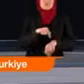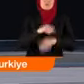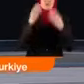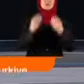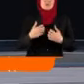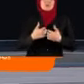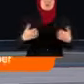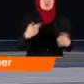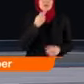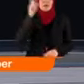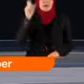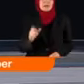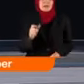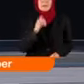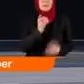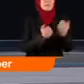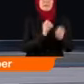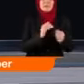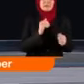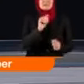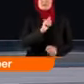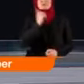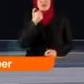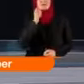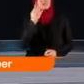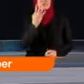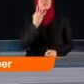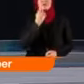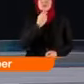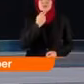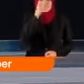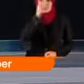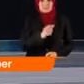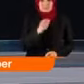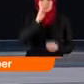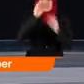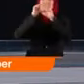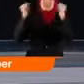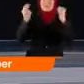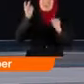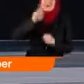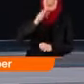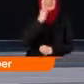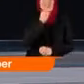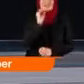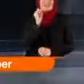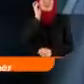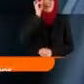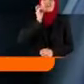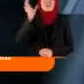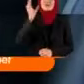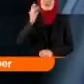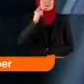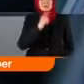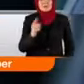Market'ten dönen 64 yaşındaki kadın camdan Düşmek üzere olan bir bebeği Son anda fark etti İşte sonrası bu